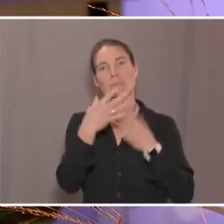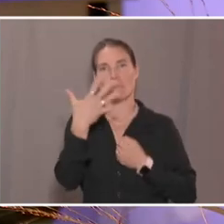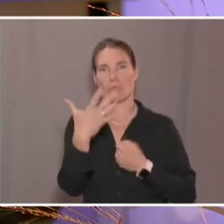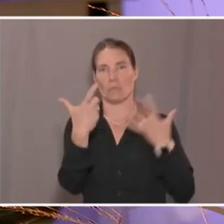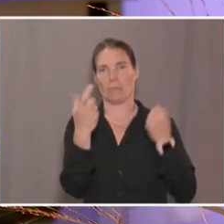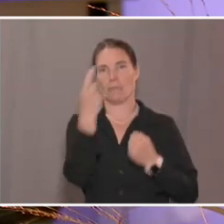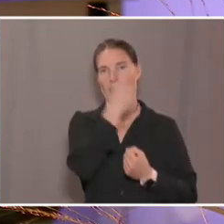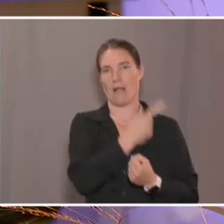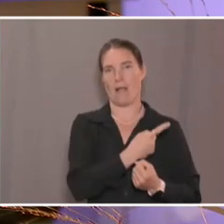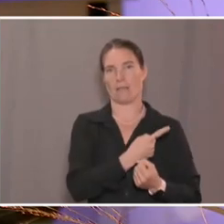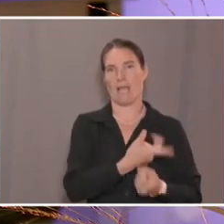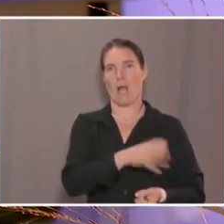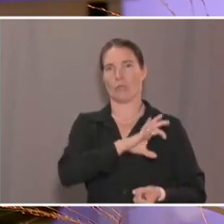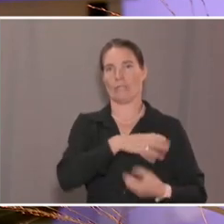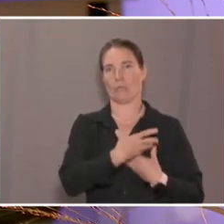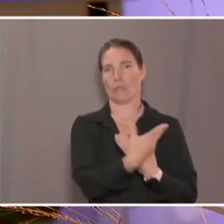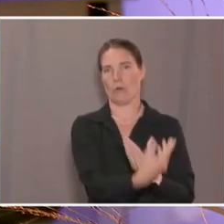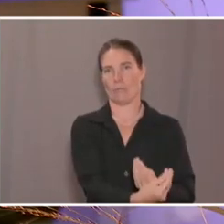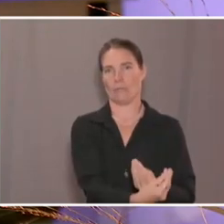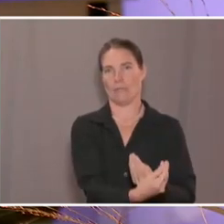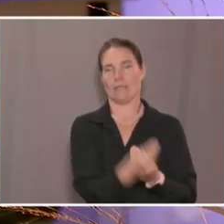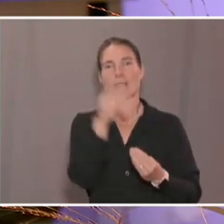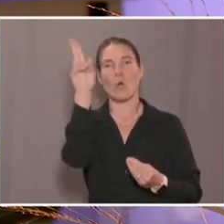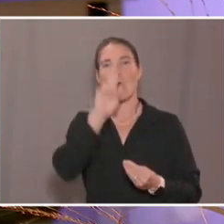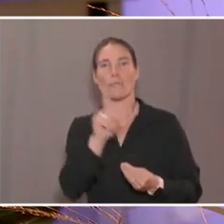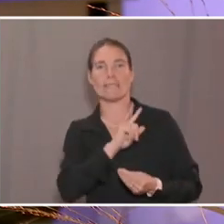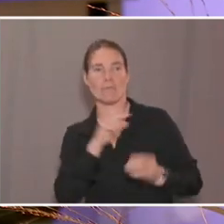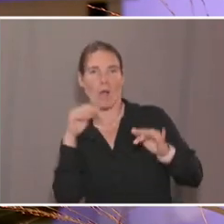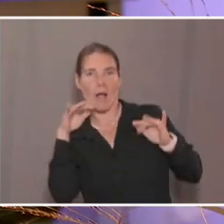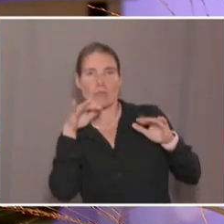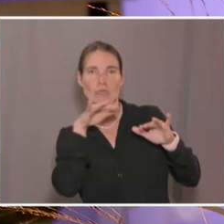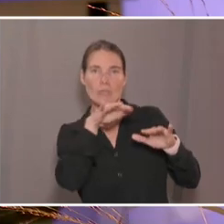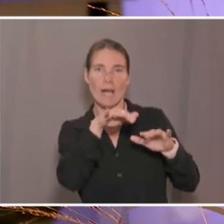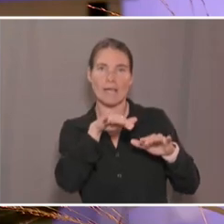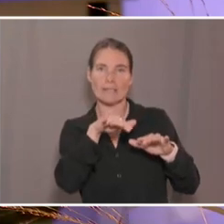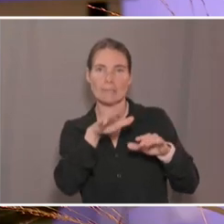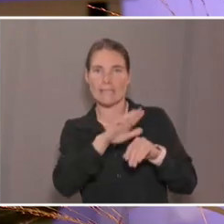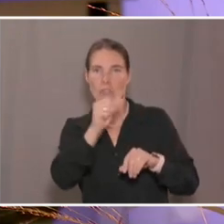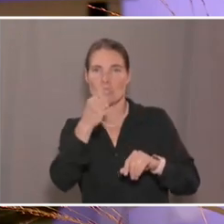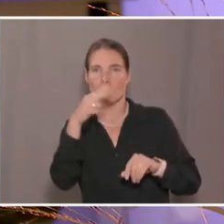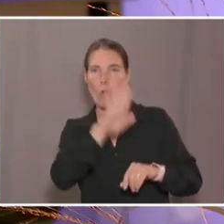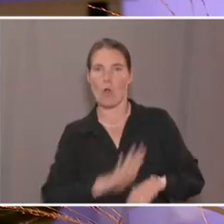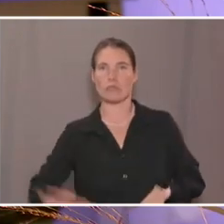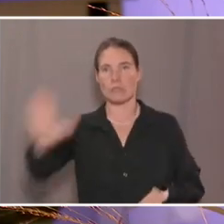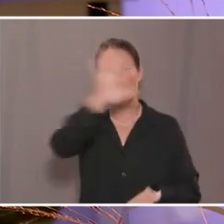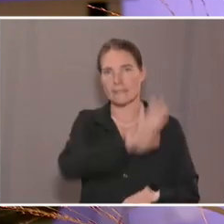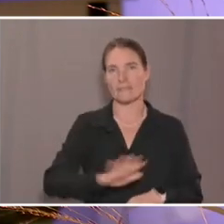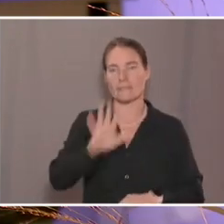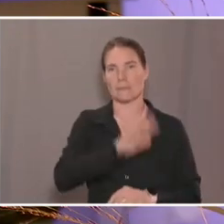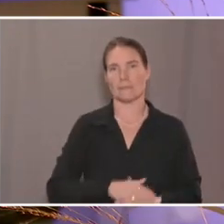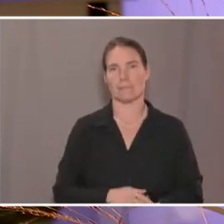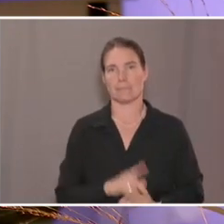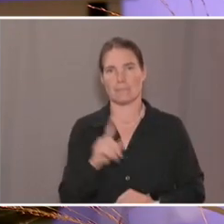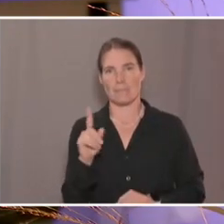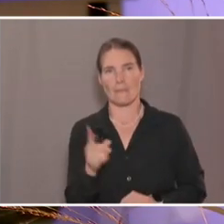Jahren auszeichnet. Und das strahlen Sie auch immer wieder im ganzen Land aufs Neue aus. Und Sie sind auch